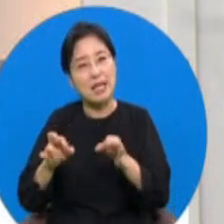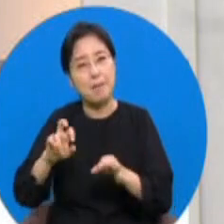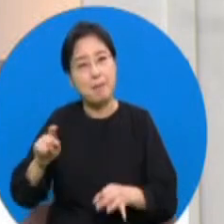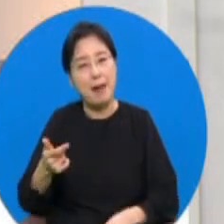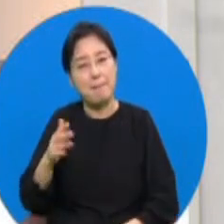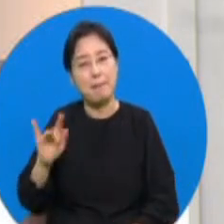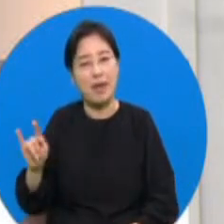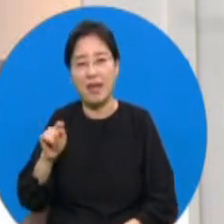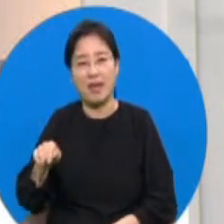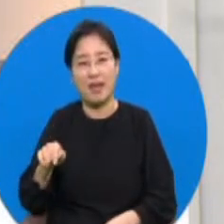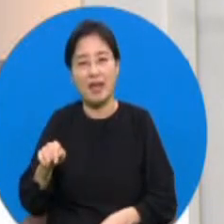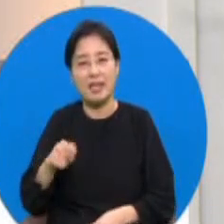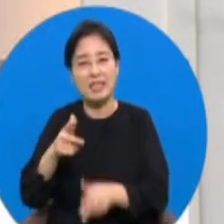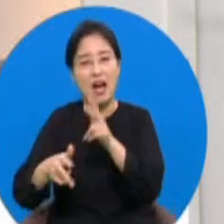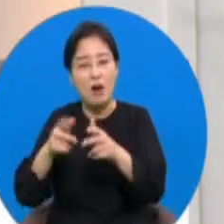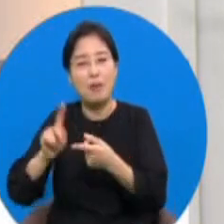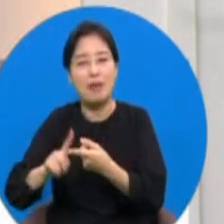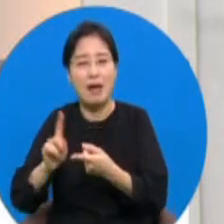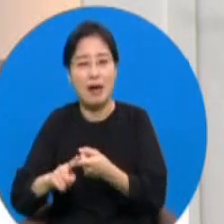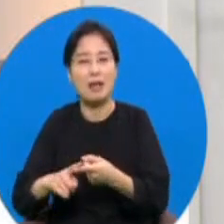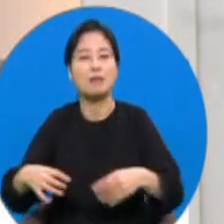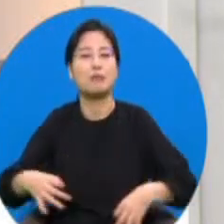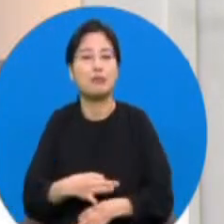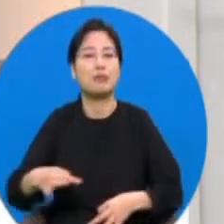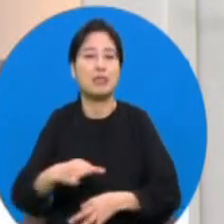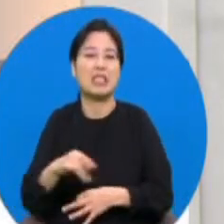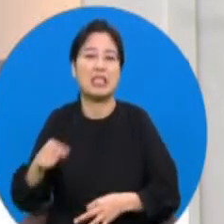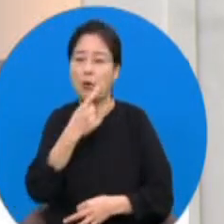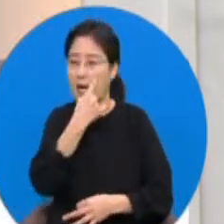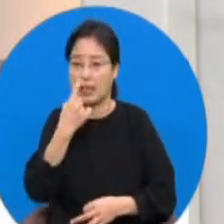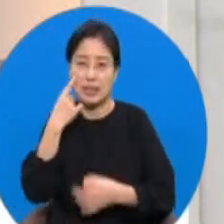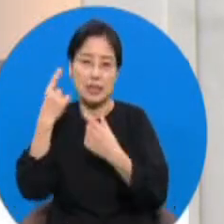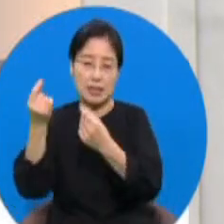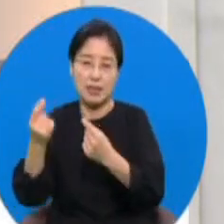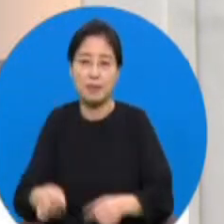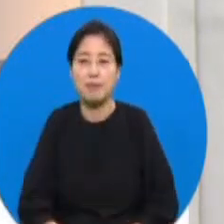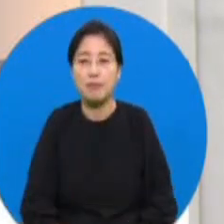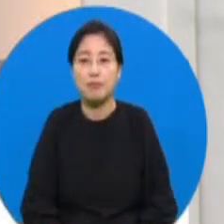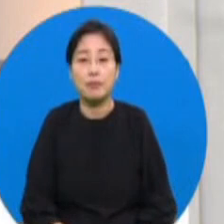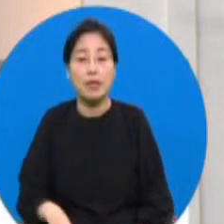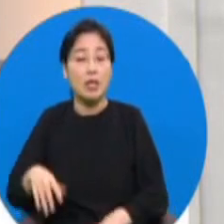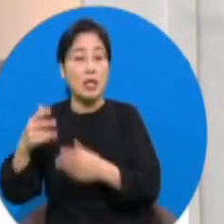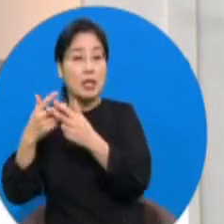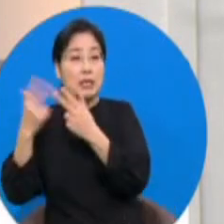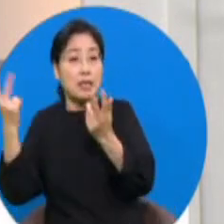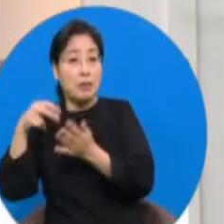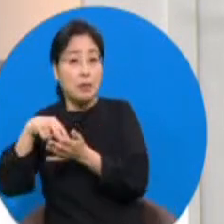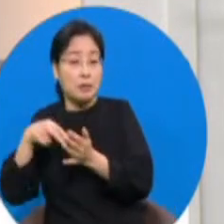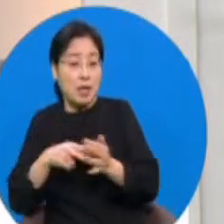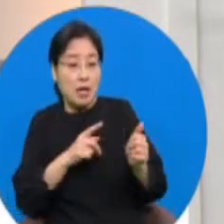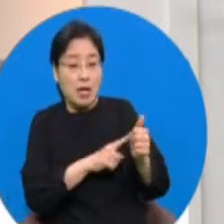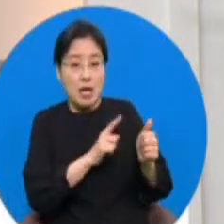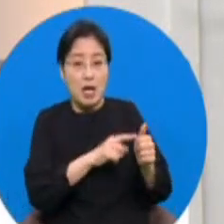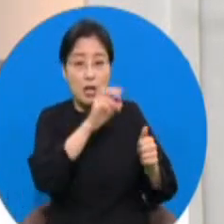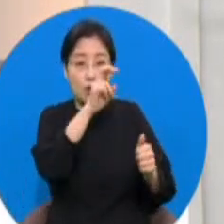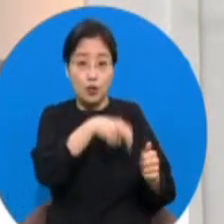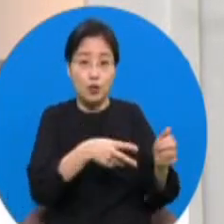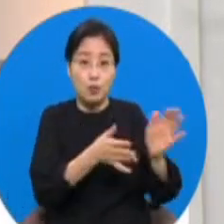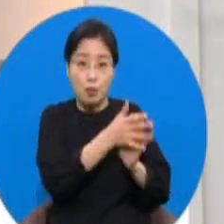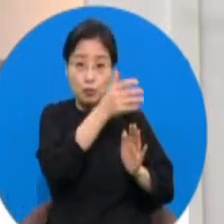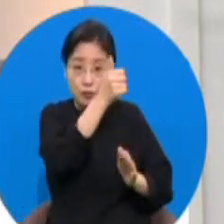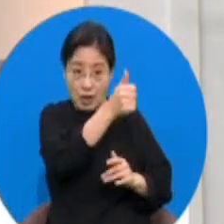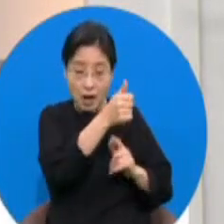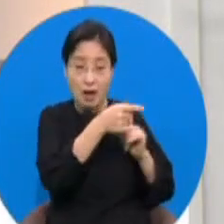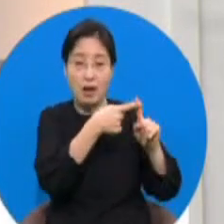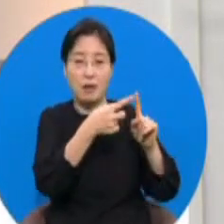수 없다, 신뢰 없었고 거짓말하다고 얘기하지만 네. 김만배의 저런 행동들이 남욱이랑 유동규 진술을